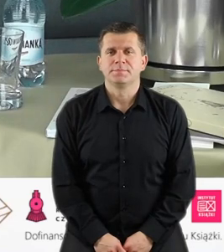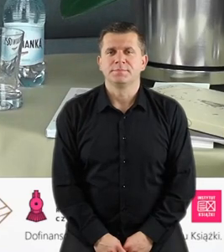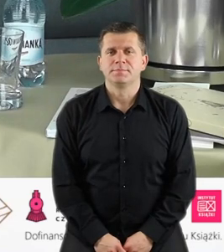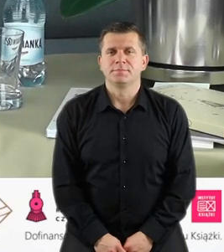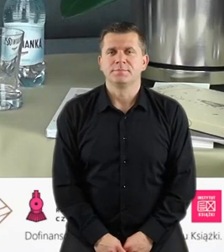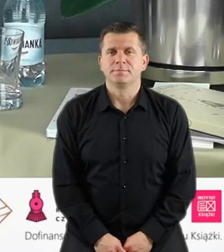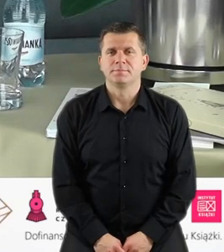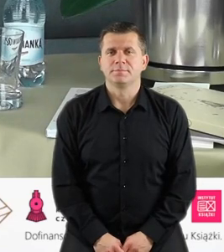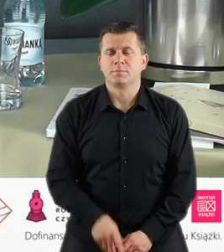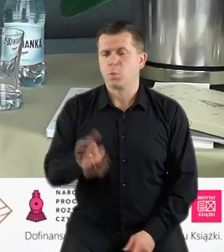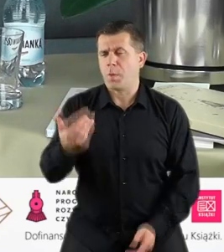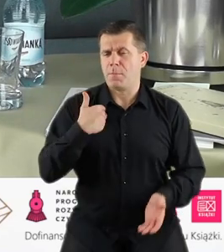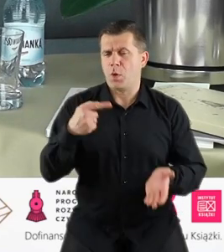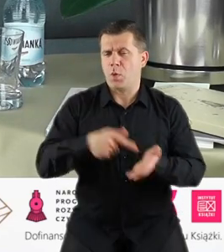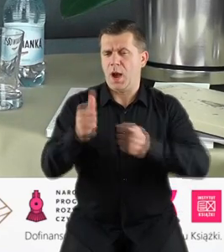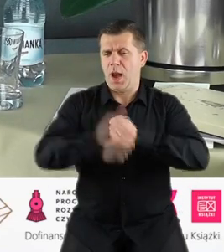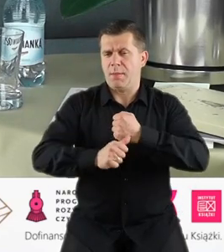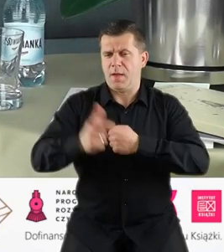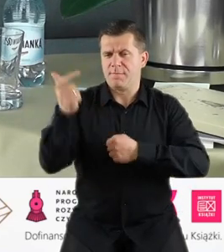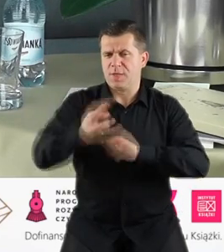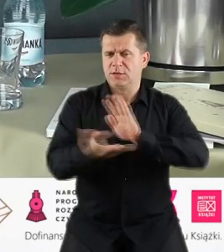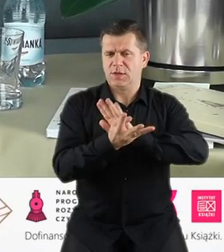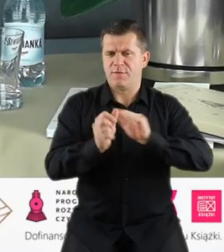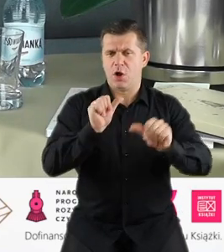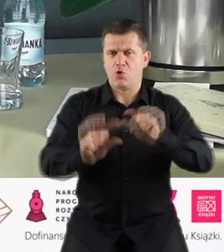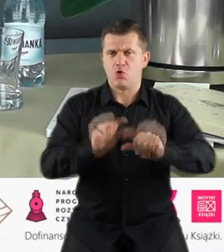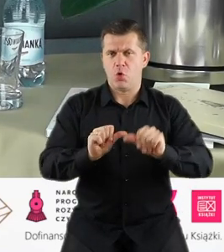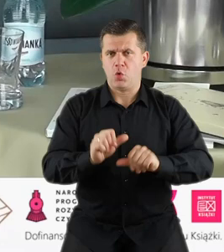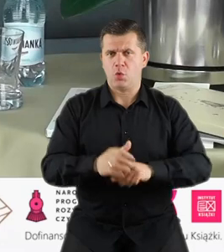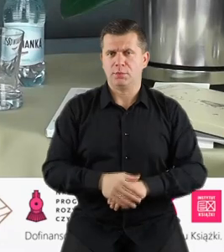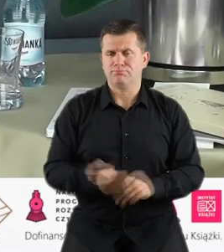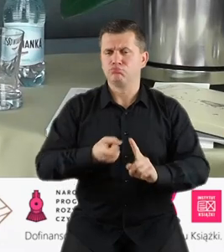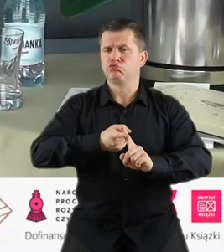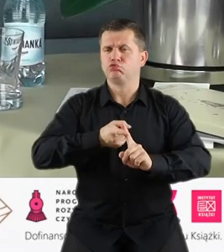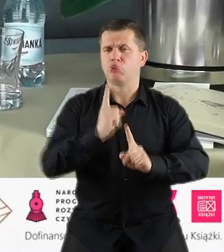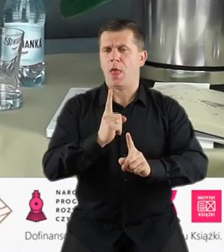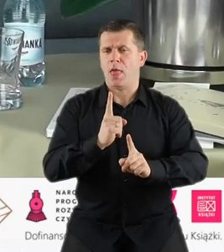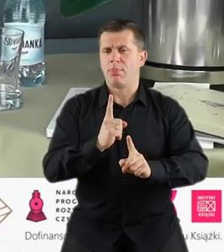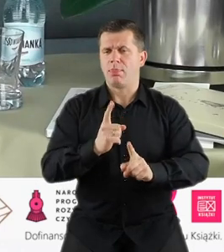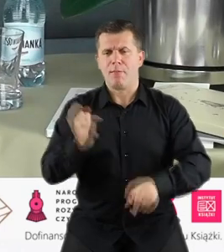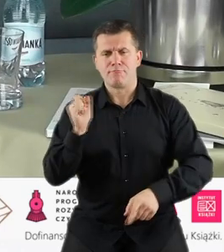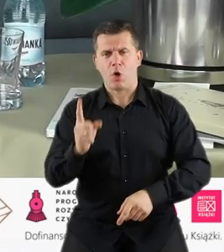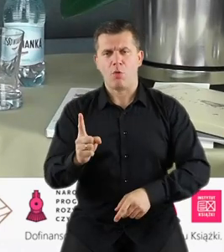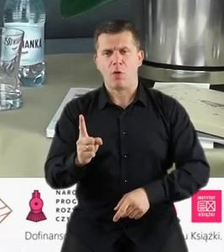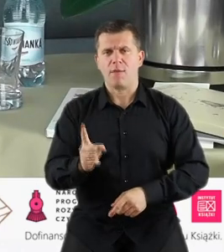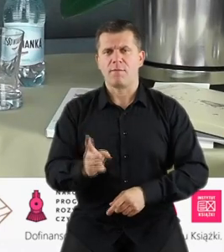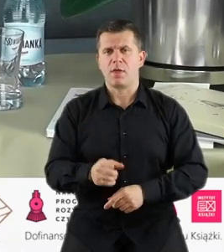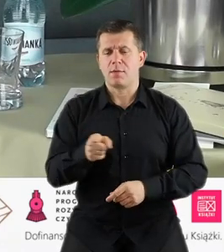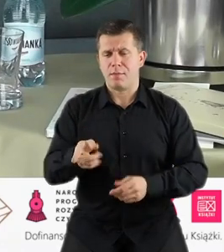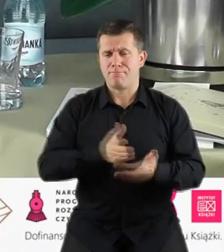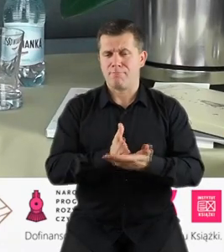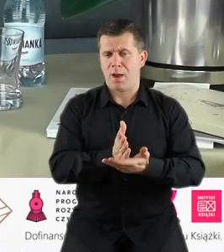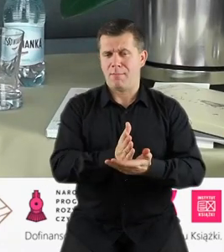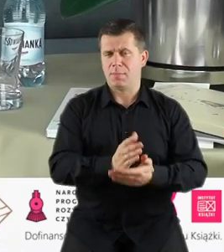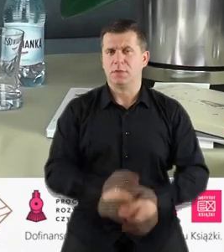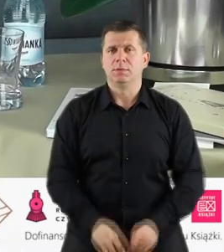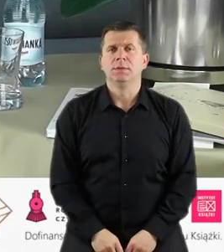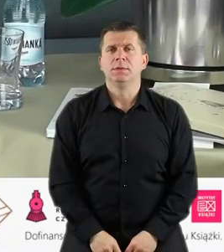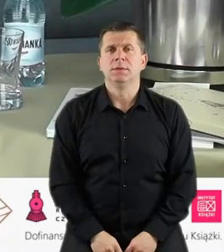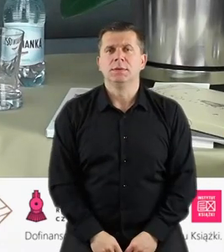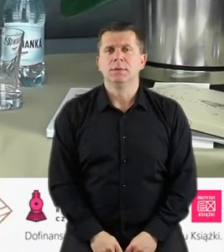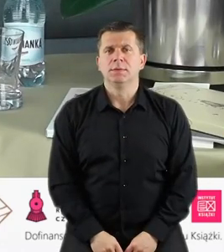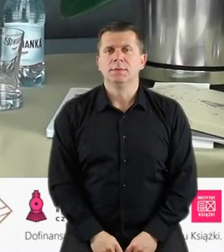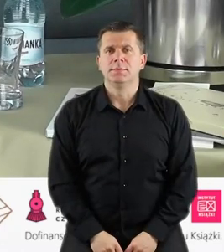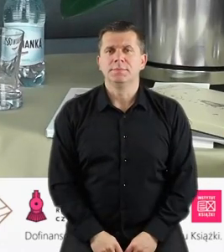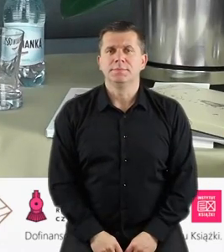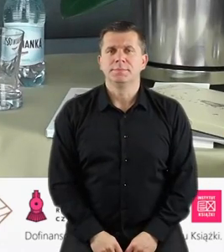No i to było w lipcu 2019 roku, tuż przed pojawieniem się mapy.